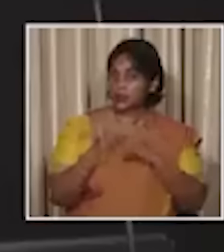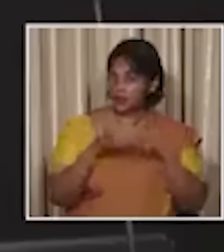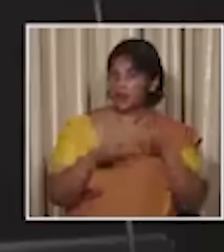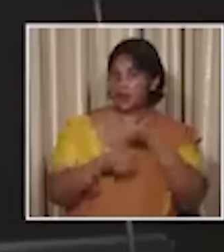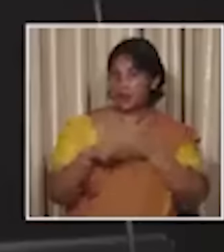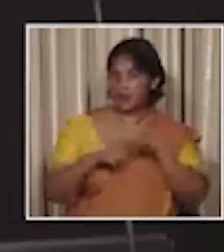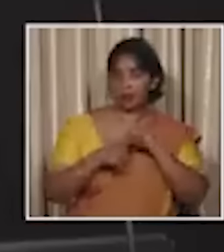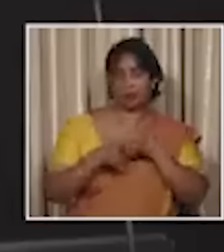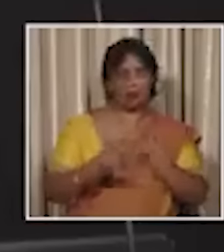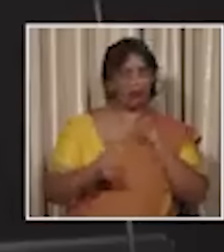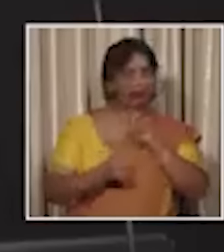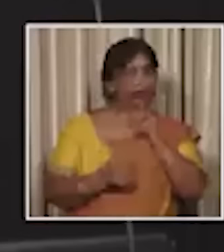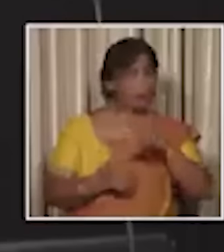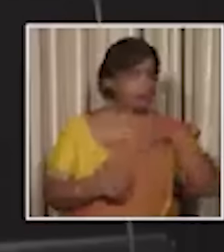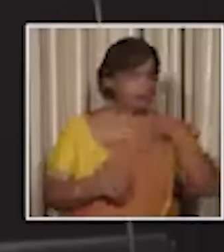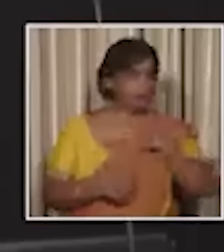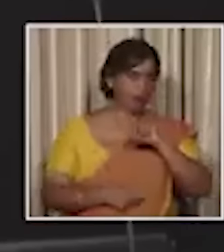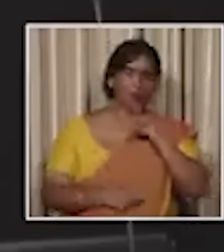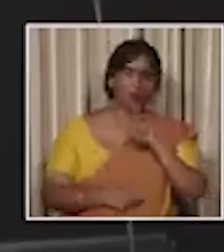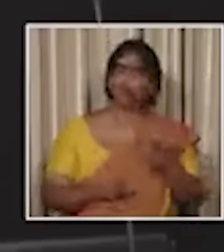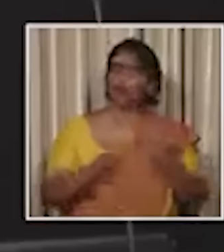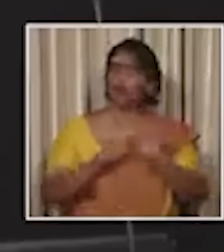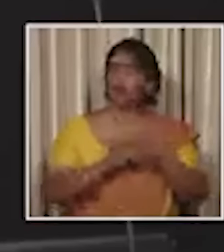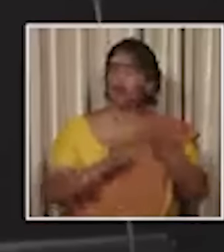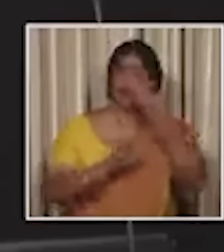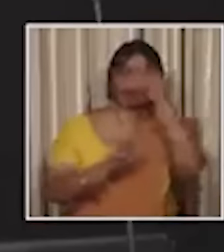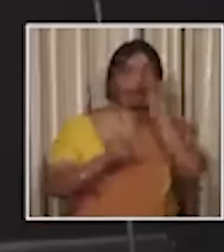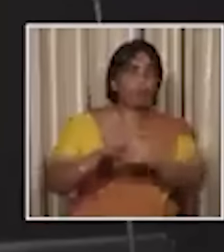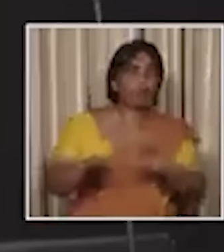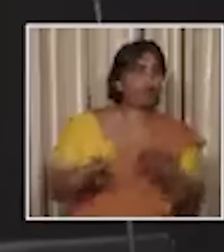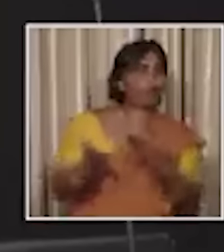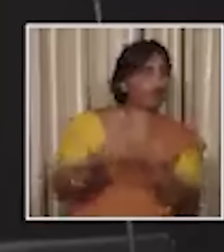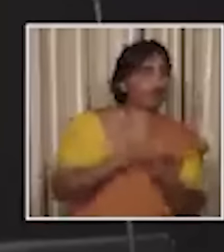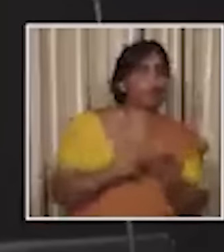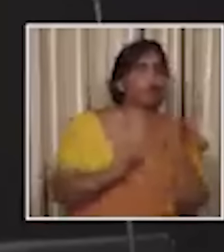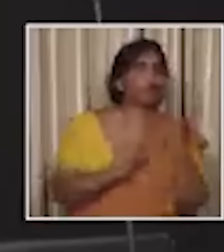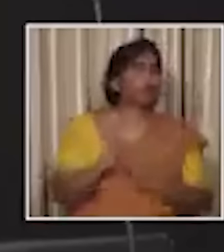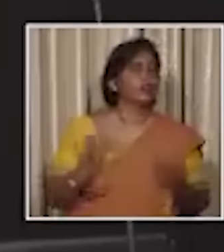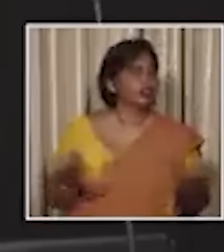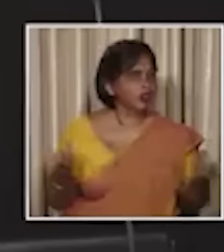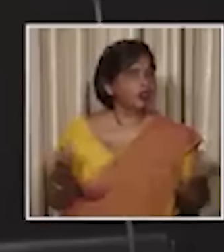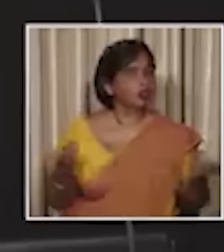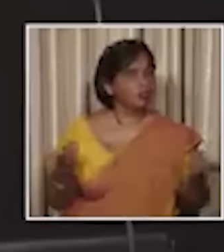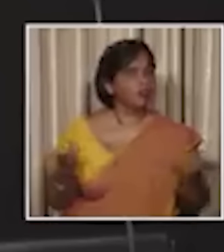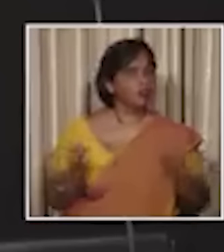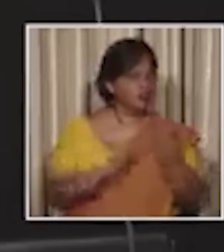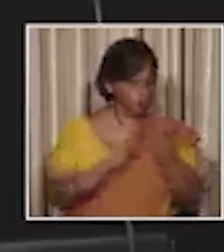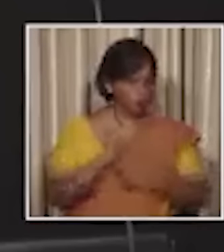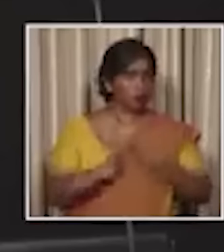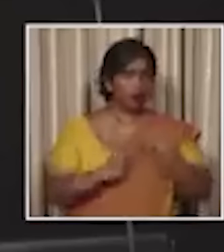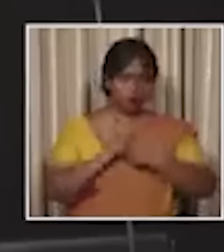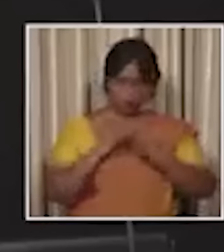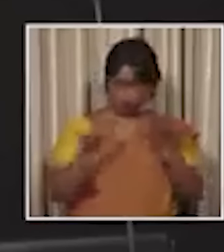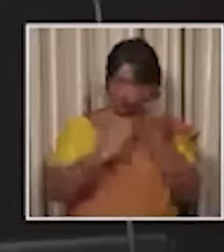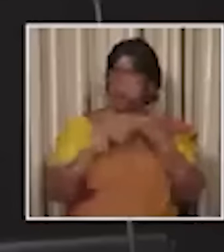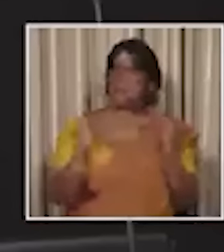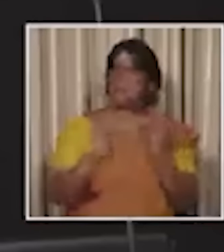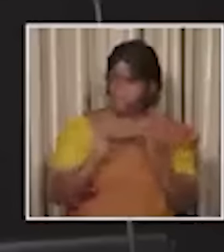நாட்டினுடைய சட்டம், இதா இந்த நாட்டினுடைய நீதி, இதா இந்த நாட்டினுடைய நியாயம். ஆகவே நாங்கள் கேட்பது, சட்டம்